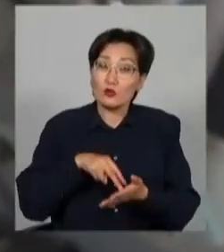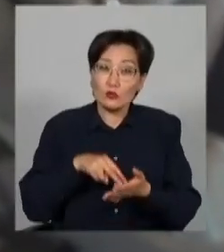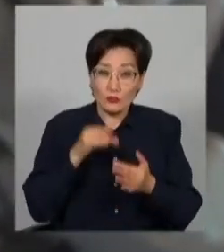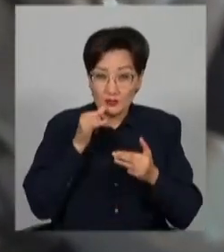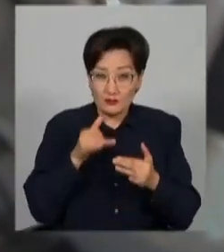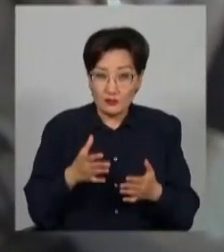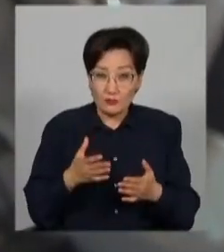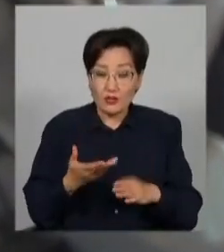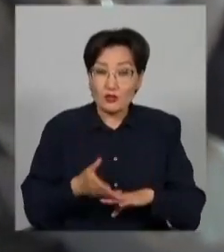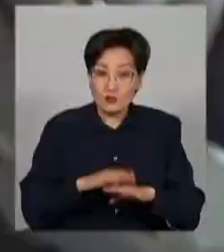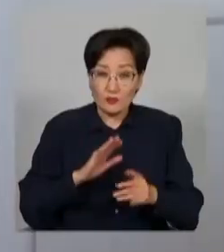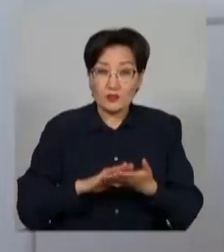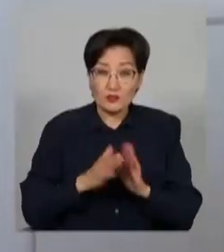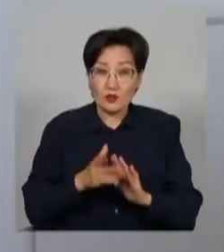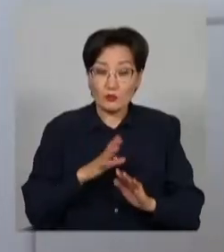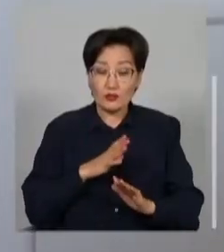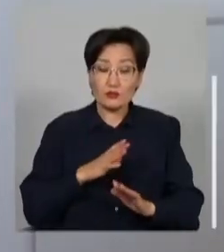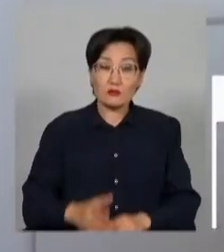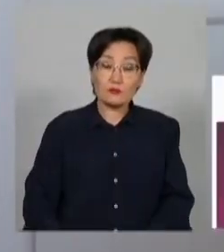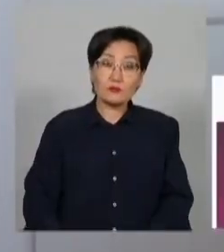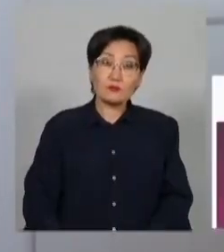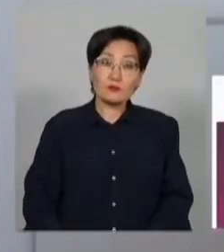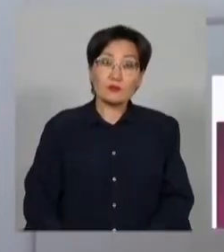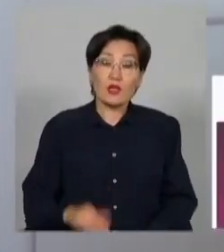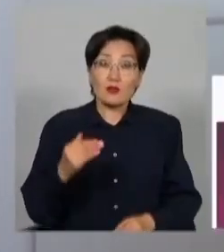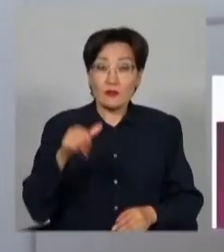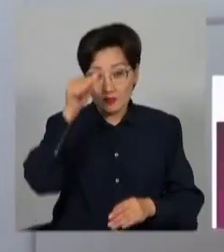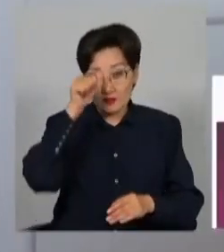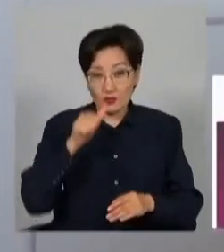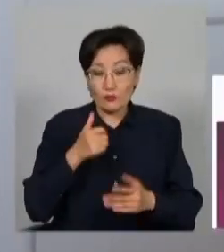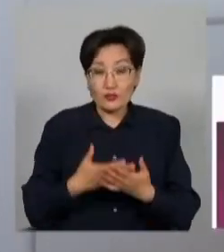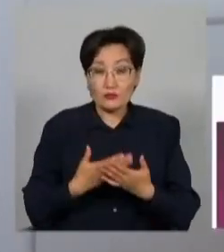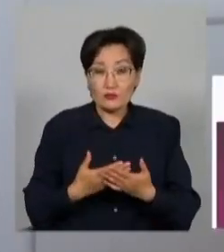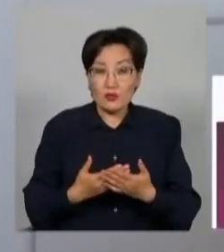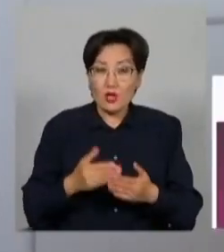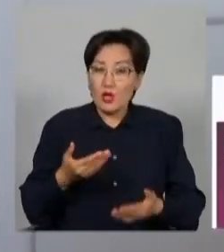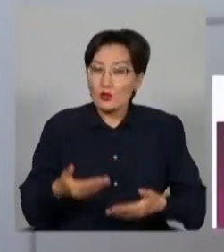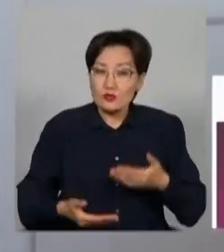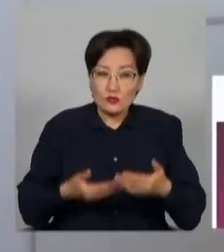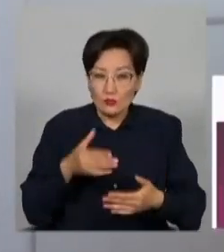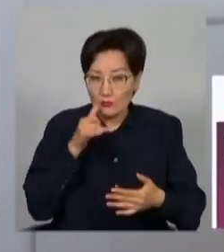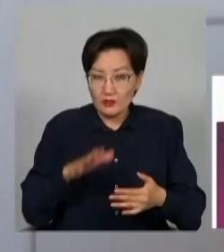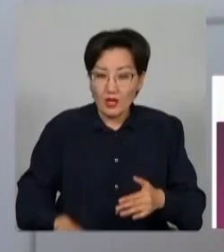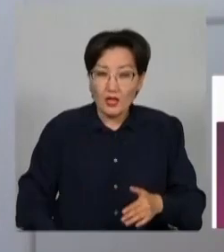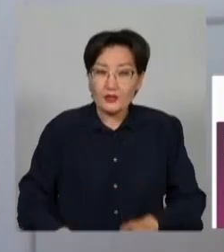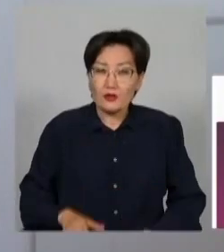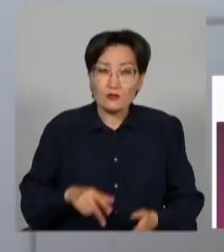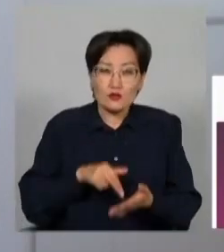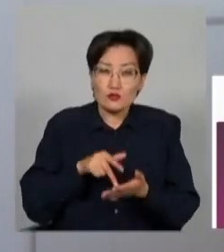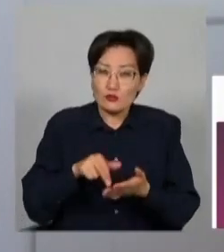шамасы келмейтін халге жетіпті. Это бір февральдің кезі ғой, примерно вообще жүре алмай қалдым. Жұна аяқ вообще басылмай қалды.